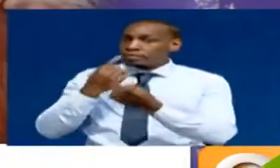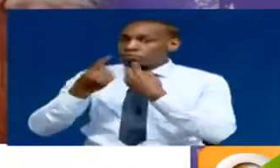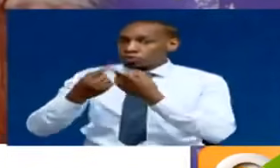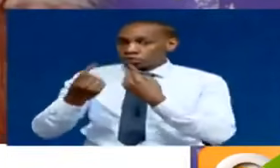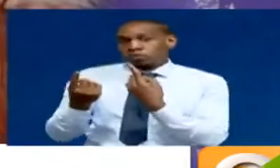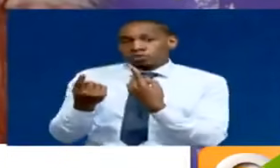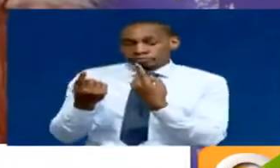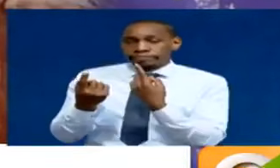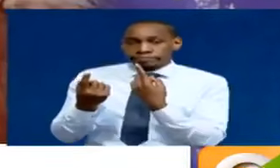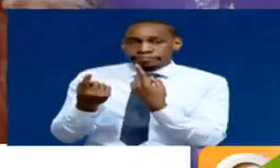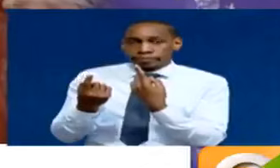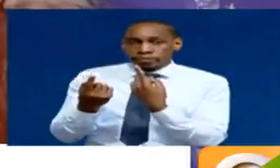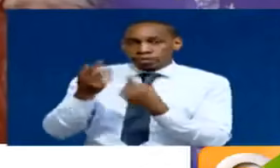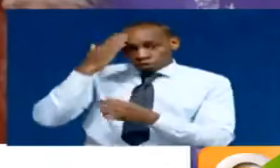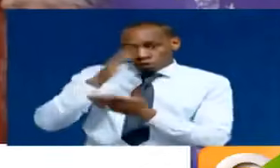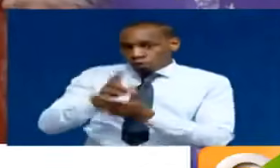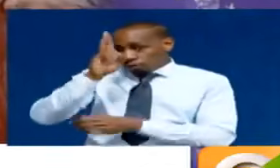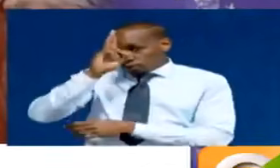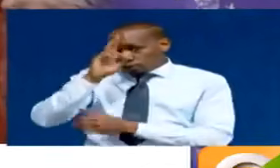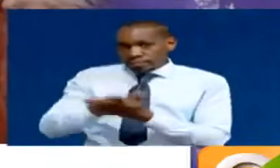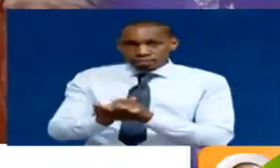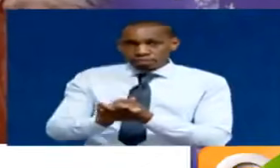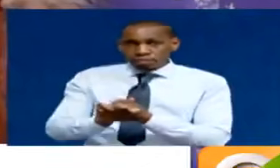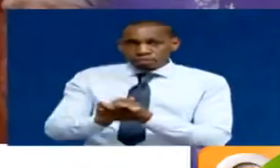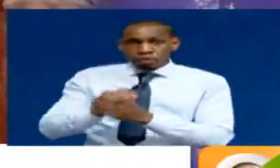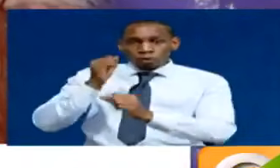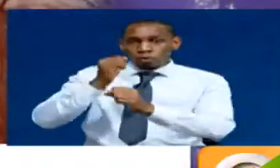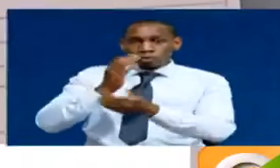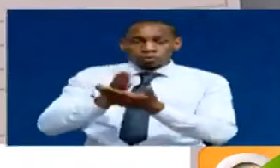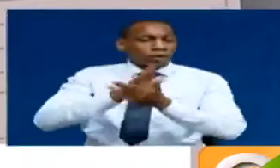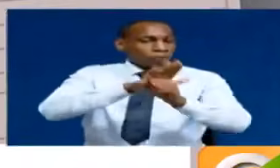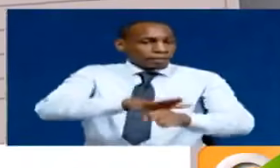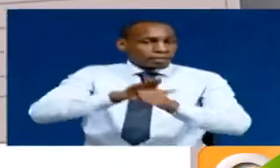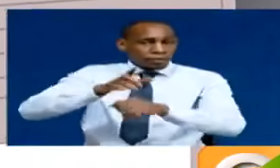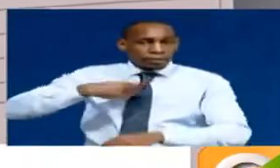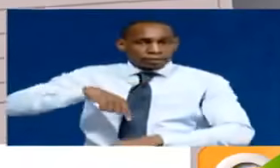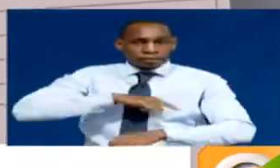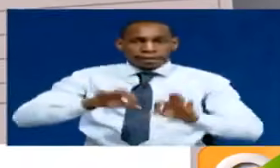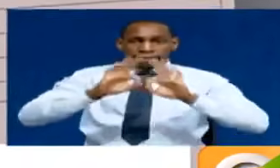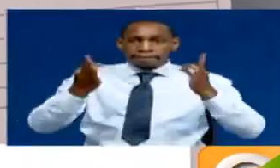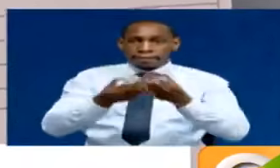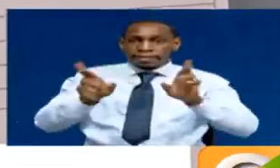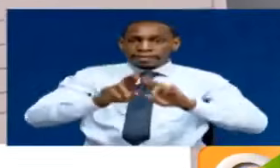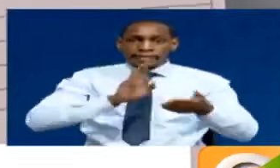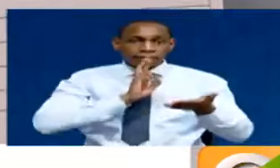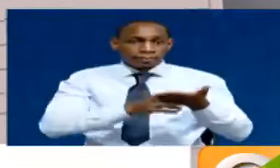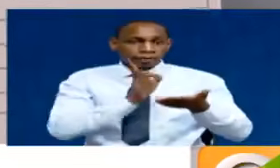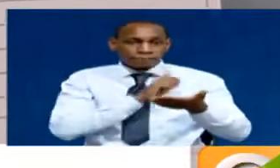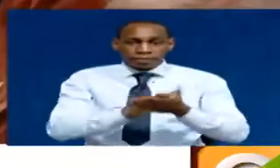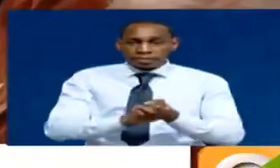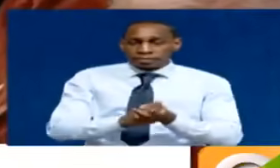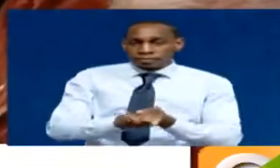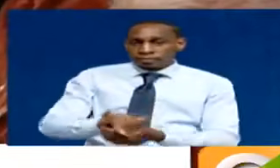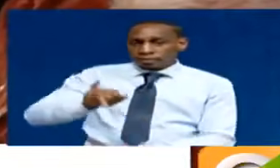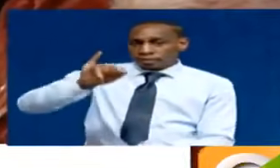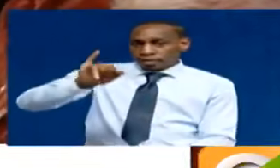awaongeleshe, wajue venye watajue hawa watu wake si kutufanyia kazi, wanatufanyia ni kutuua. Familia hii tayari imepiga ripoti kwa mamlaka